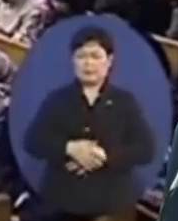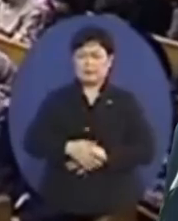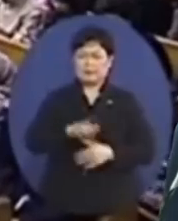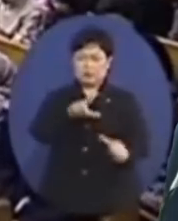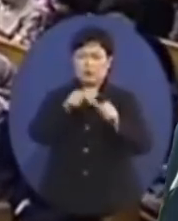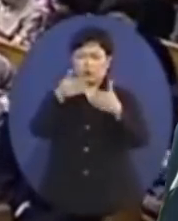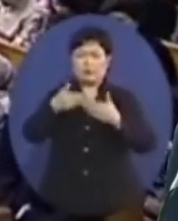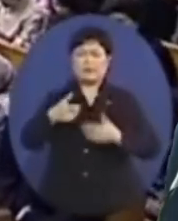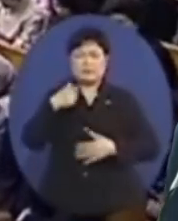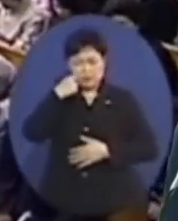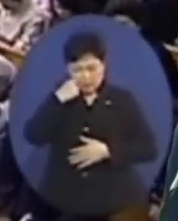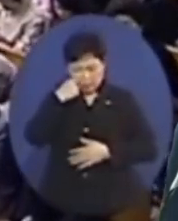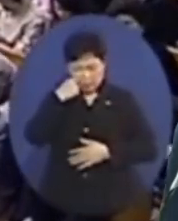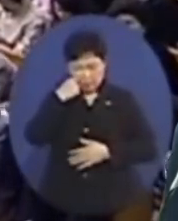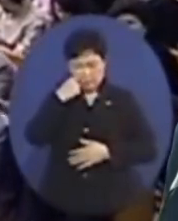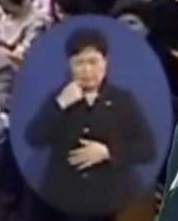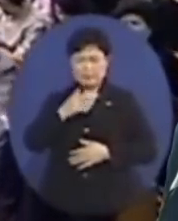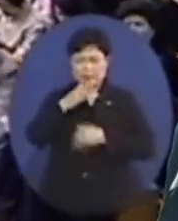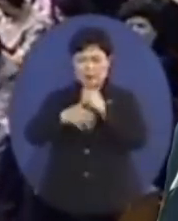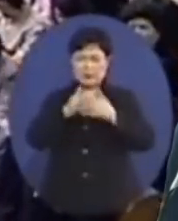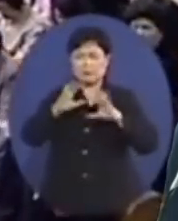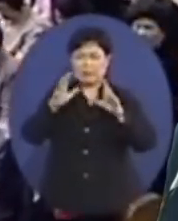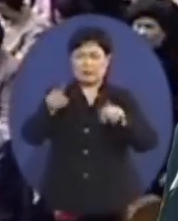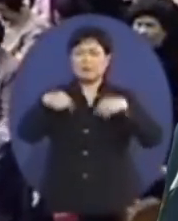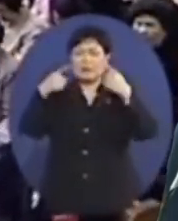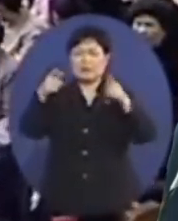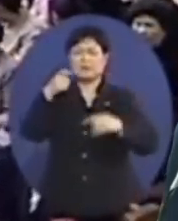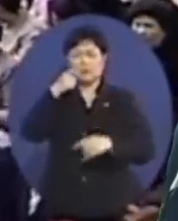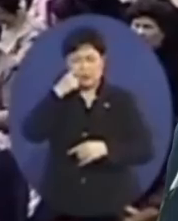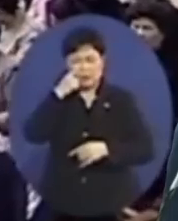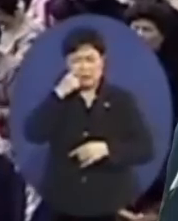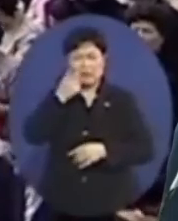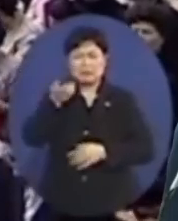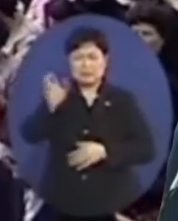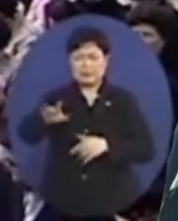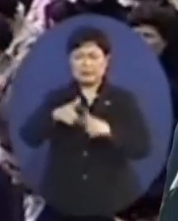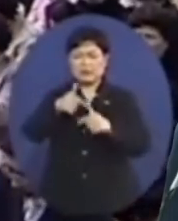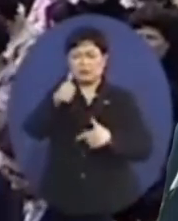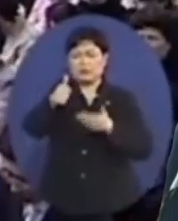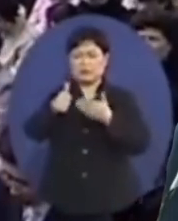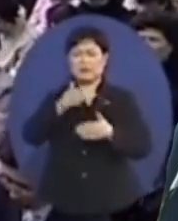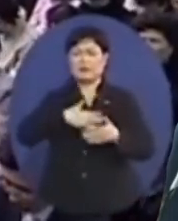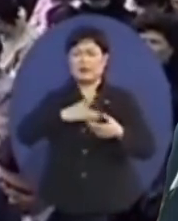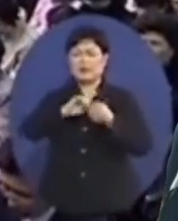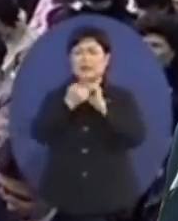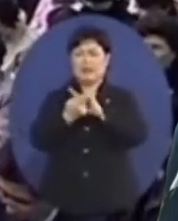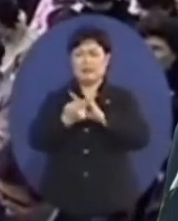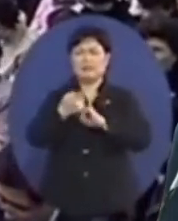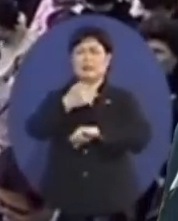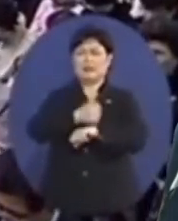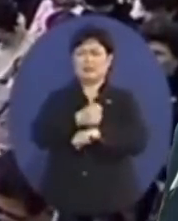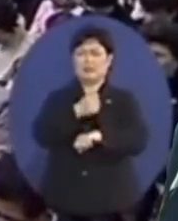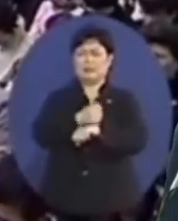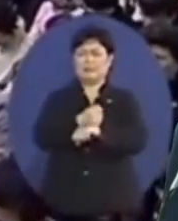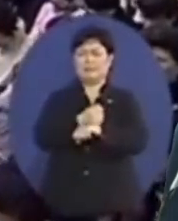구원도 받지 못하고 하나님 나라에 들어갈 수도 없는데 예수님이 날 대신해서